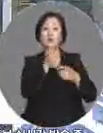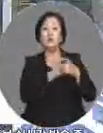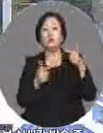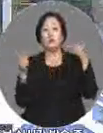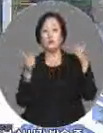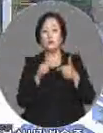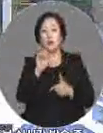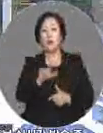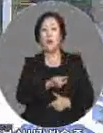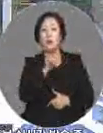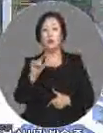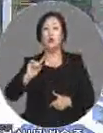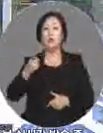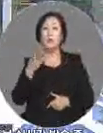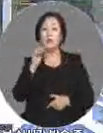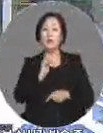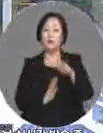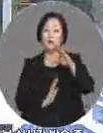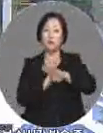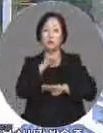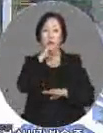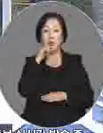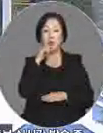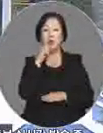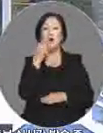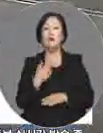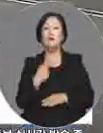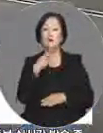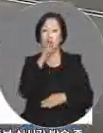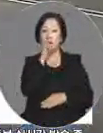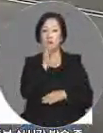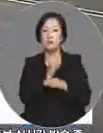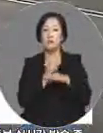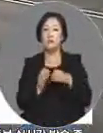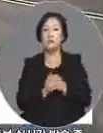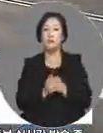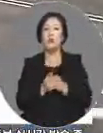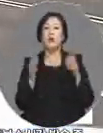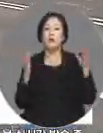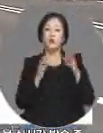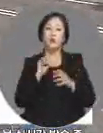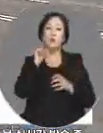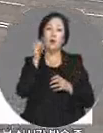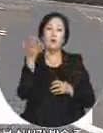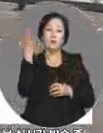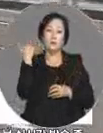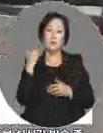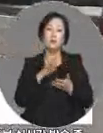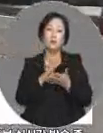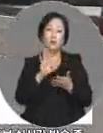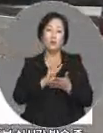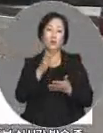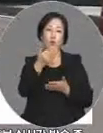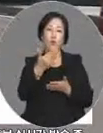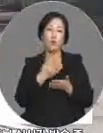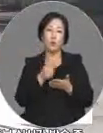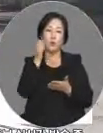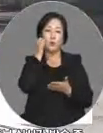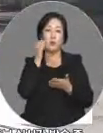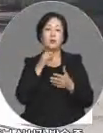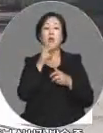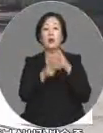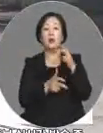줄어 하루 평균 수백억 원에 이르는 피해를 입기도 했습니다. 지난 총파업 당시 부품 공급 문제로 한때